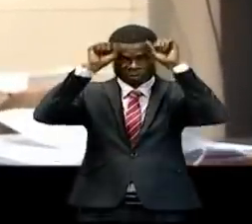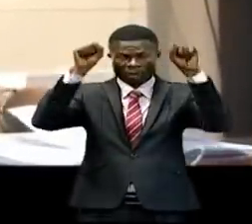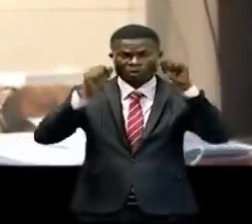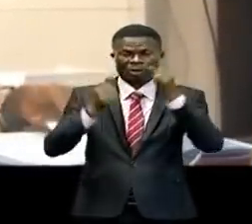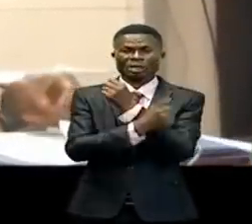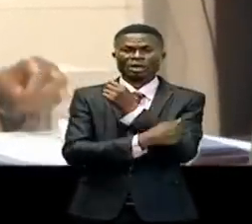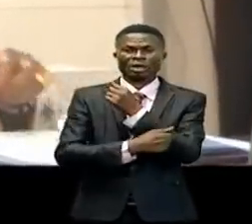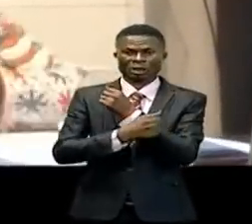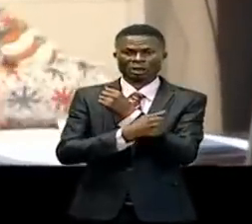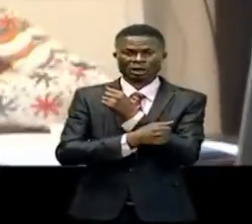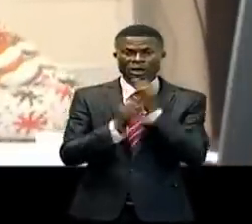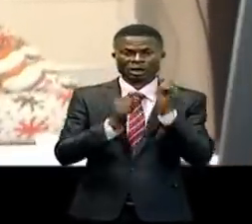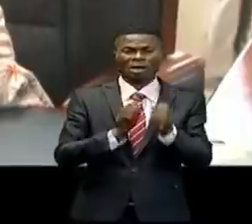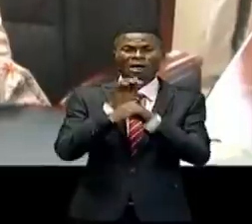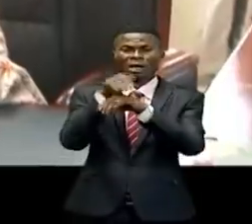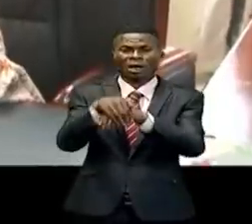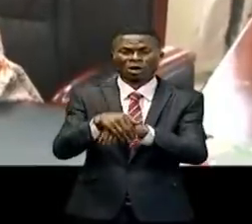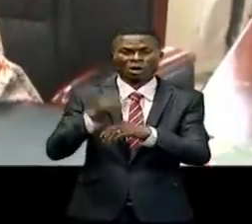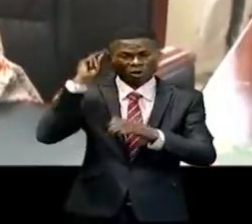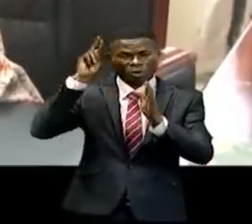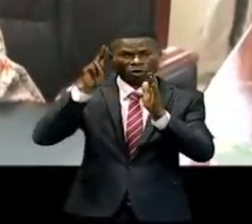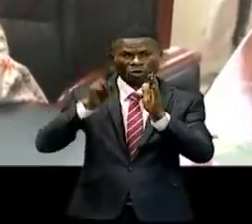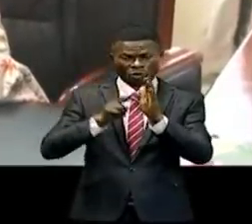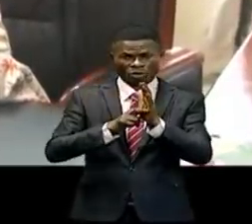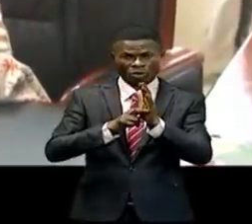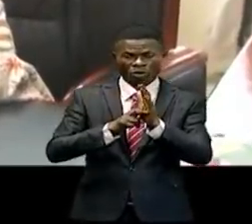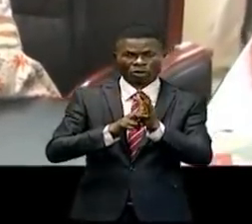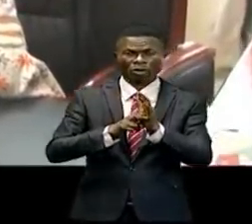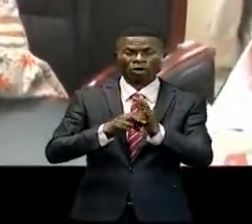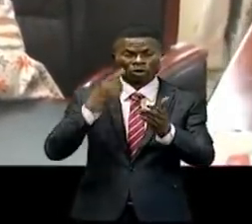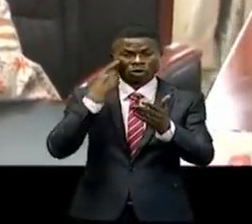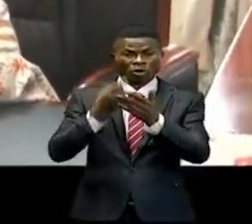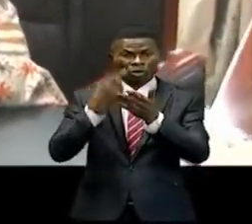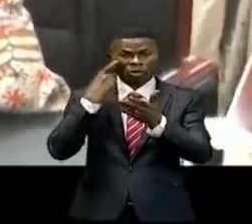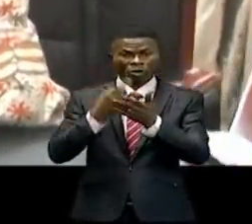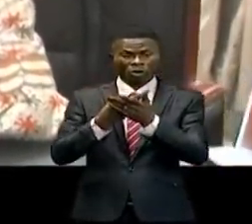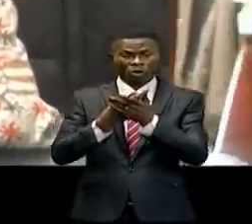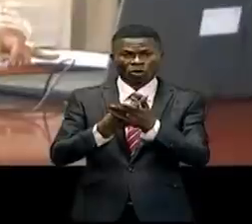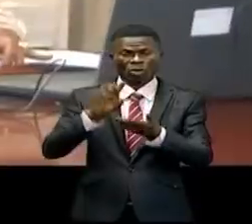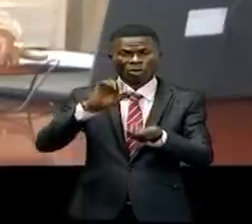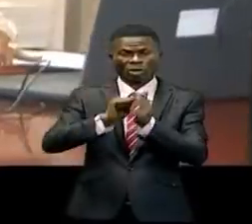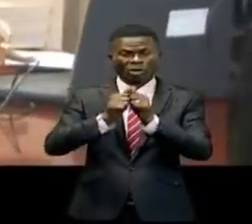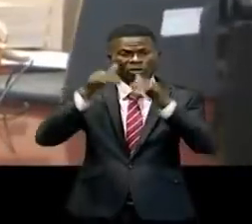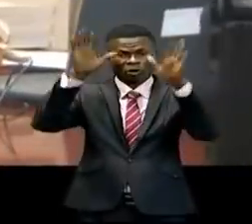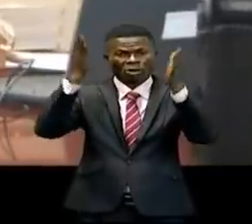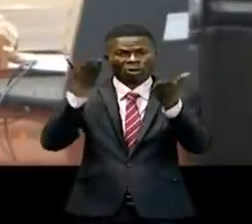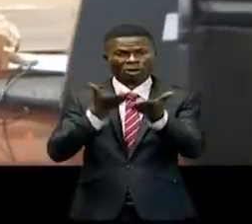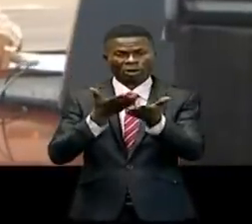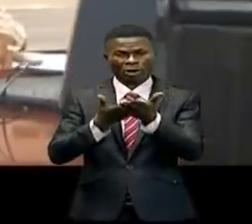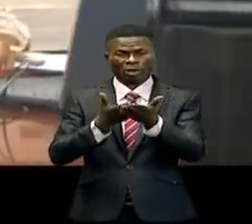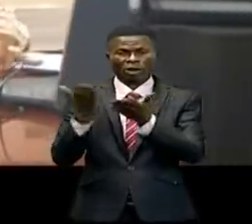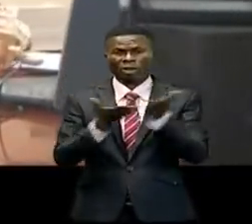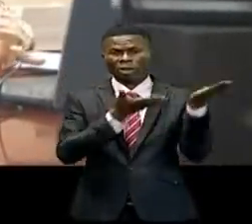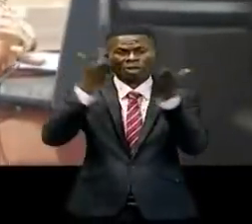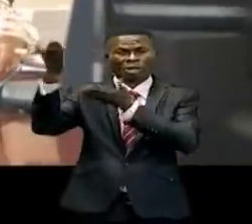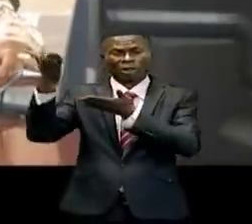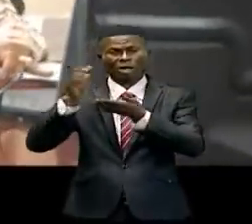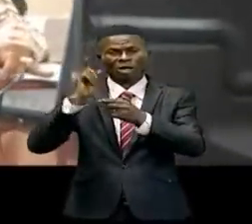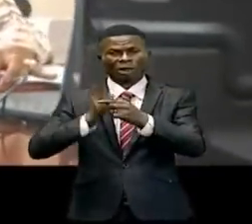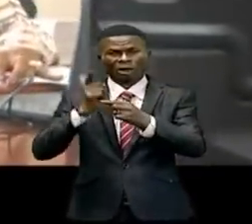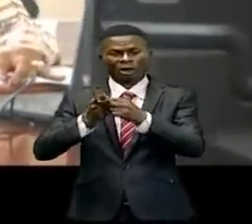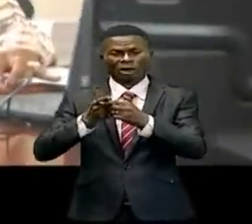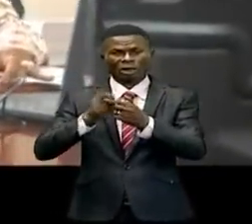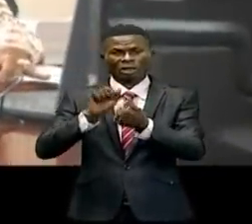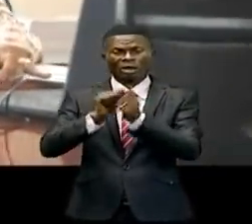République a fait part au gouvernement de la fraude massive observée de la part des négociants étrangers qui exportent les cuivres et les cobalt sous